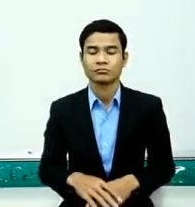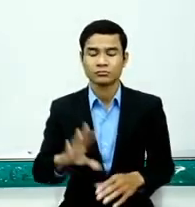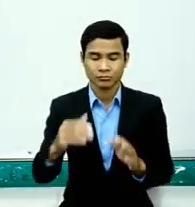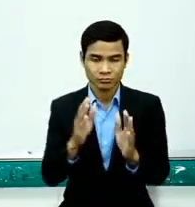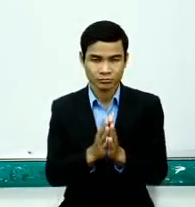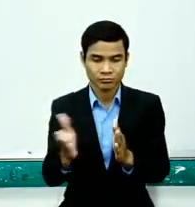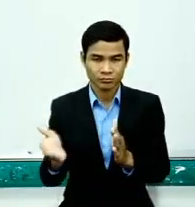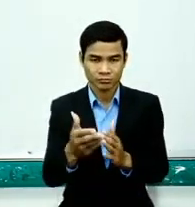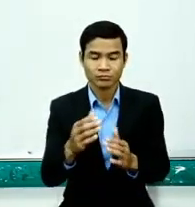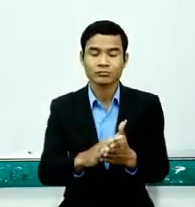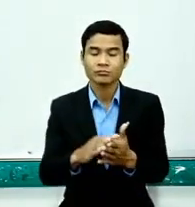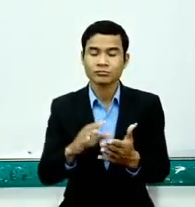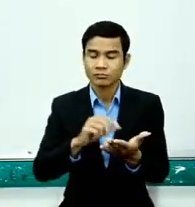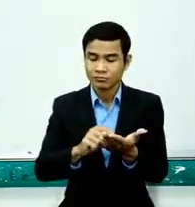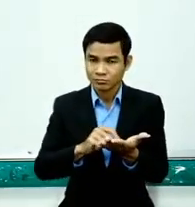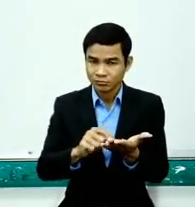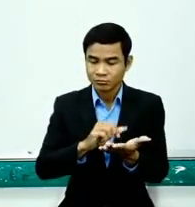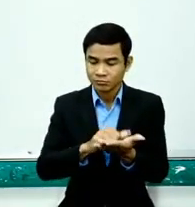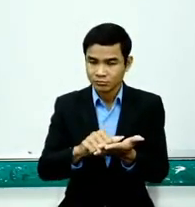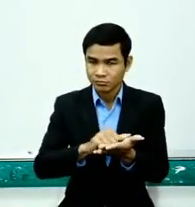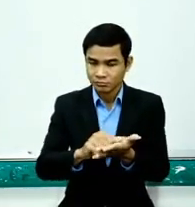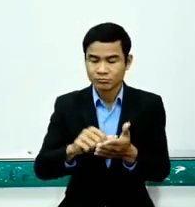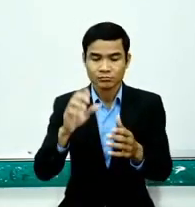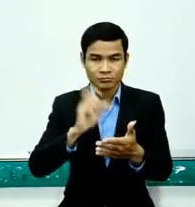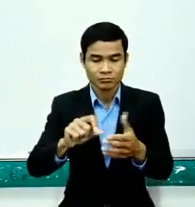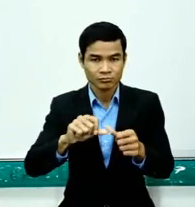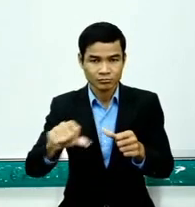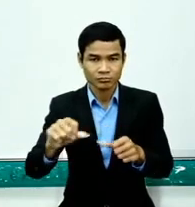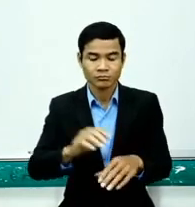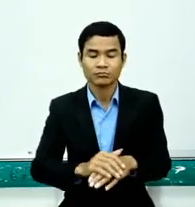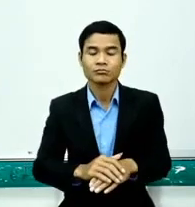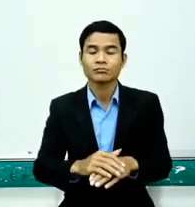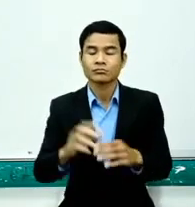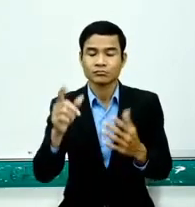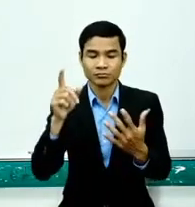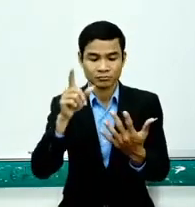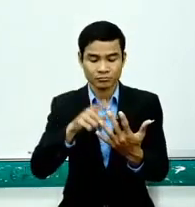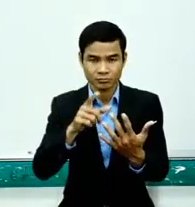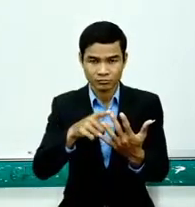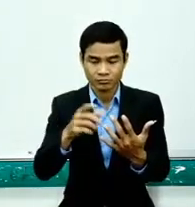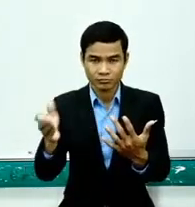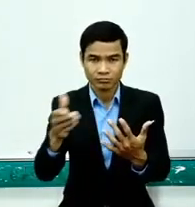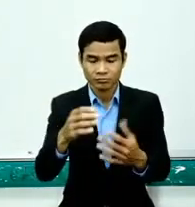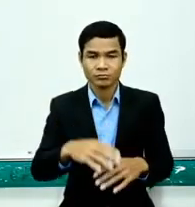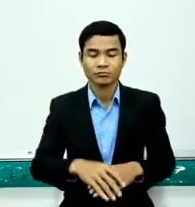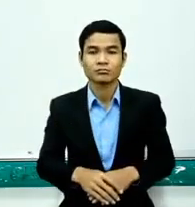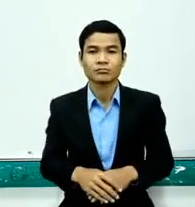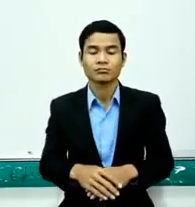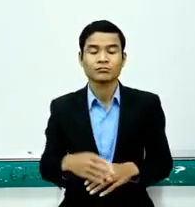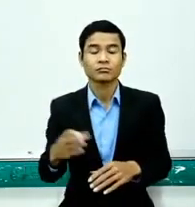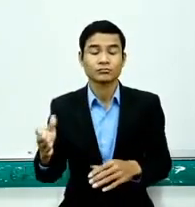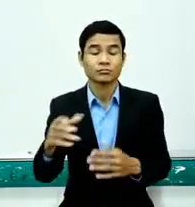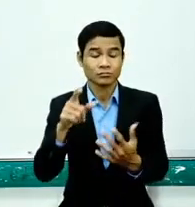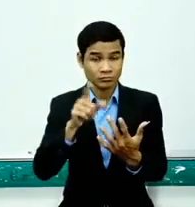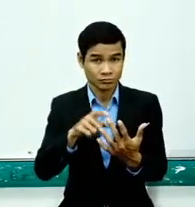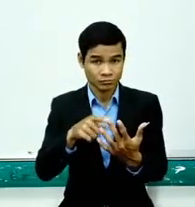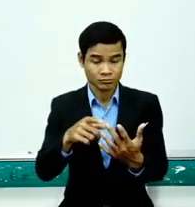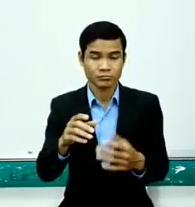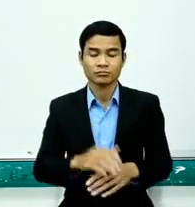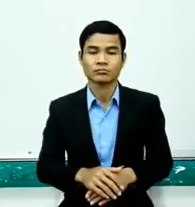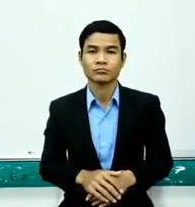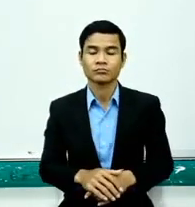Con con lục tránh con tiêm sơ sẽ bẩn tó sra om cha sra